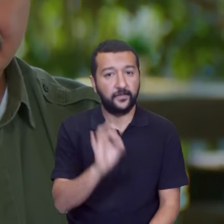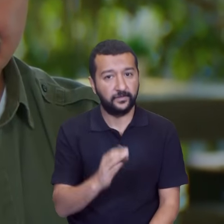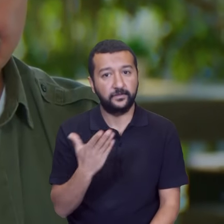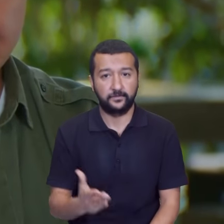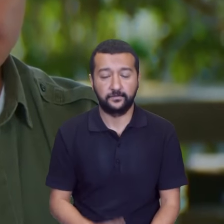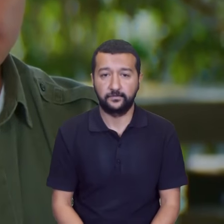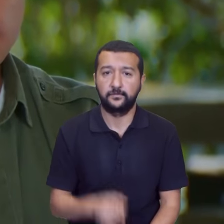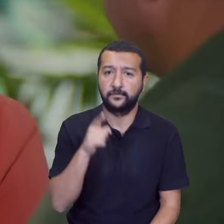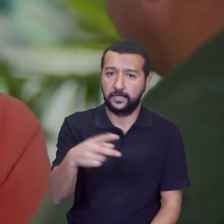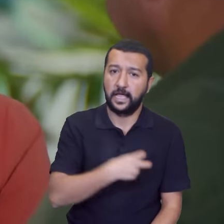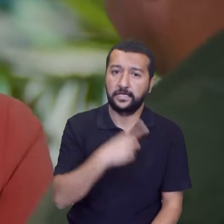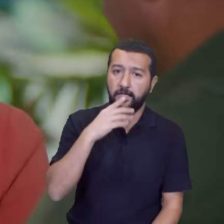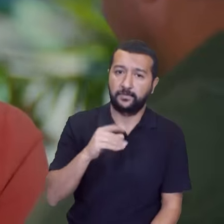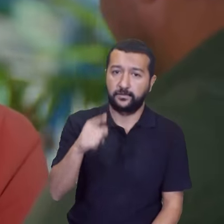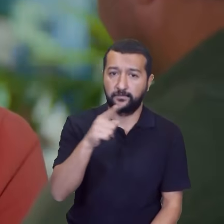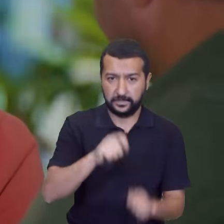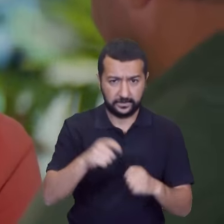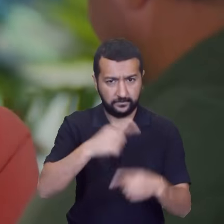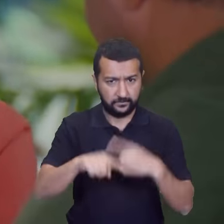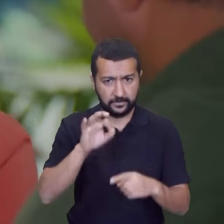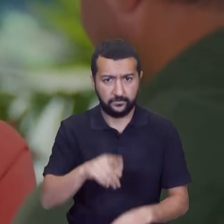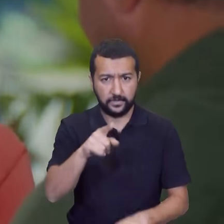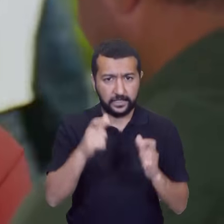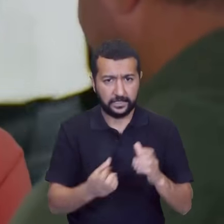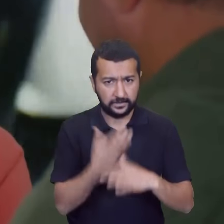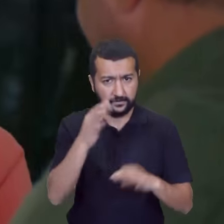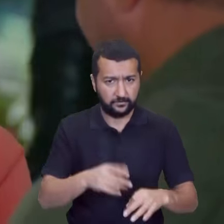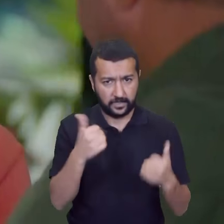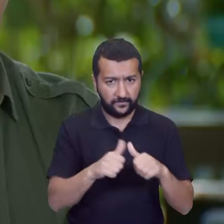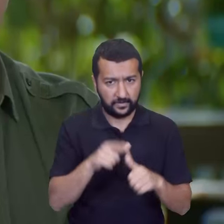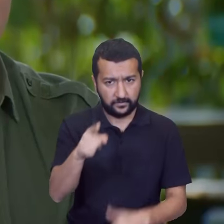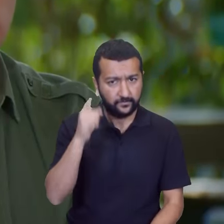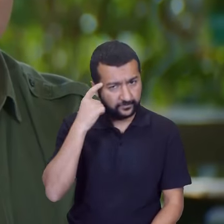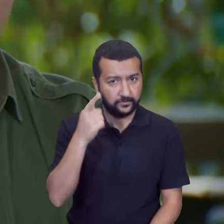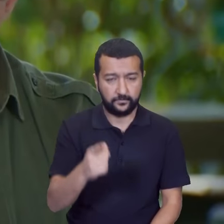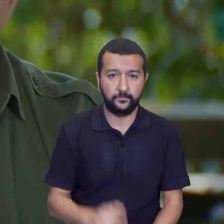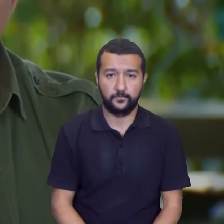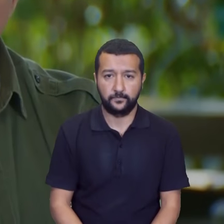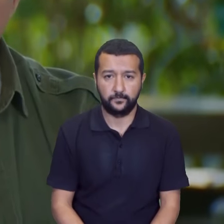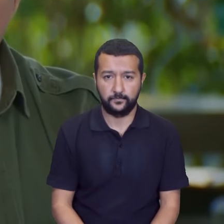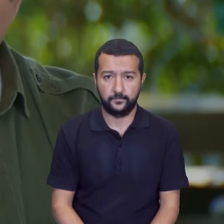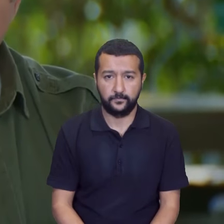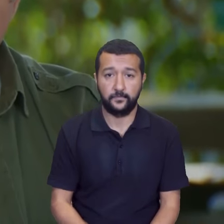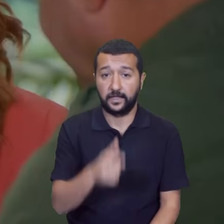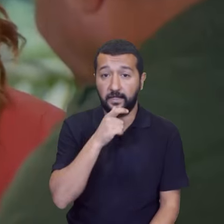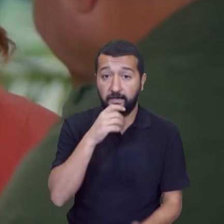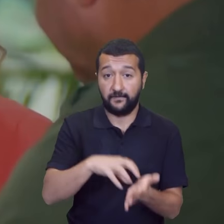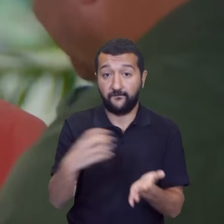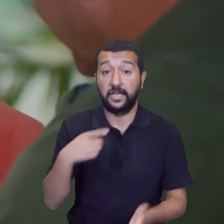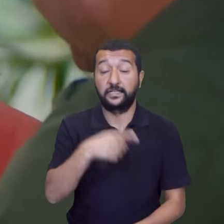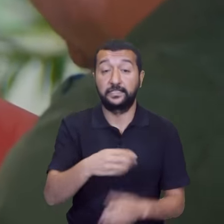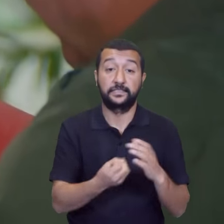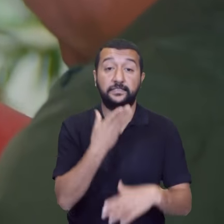Evet. Ya aşk pastam, sen bir işler mi çeviriyorsun? Nereden çıktı şimdi bu evlilik fikri? Kahve